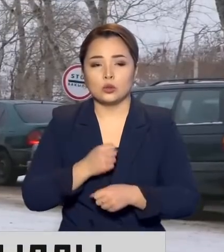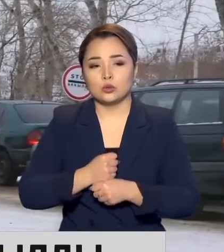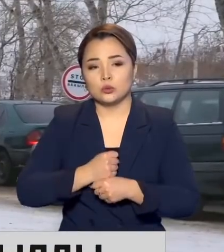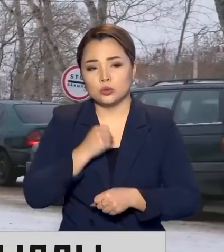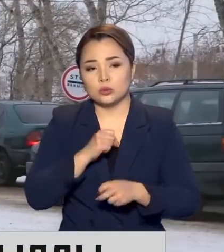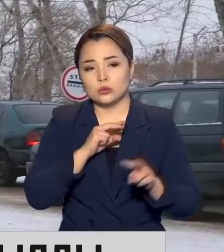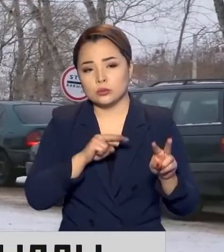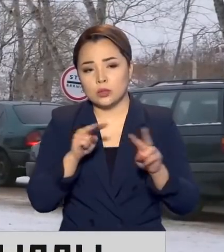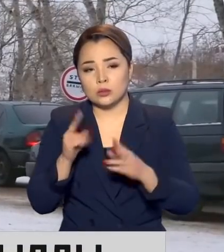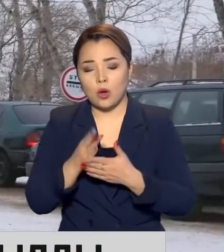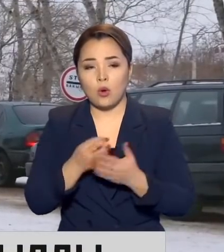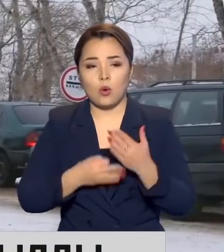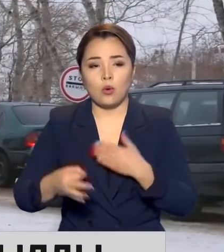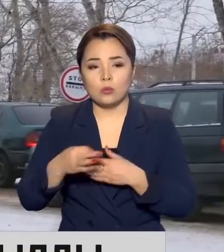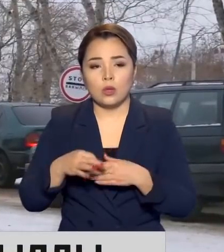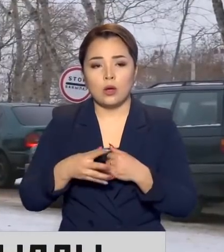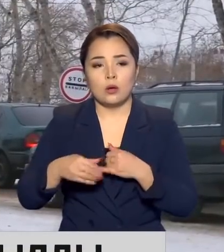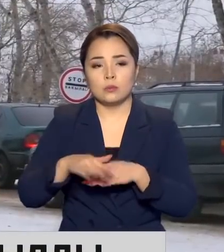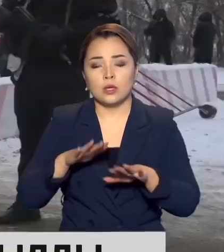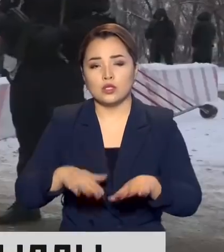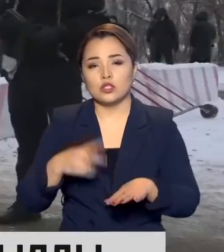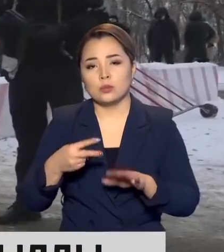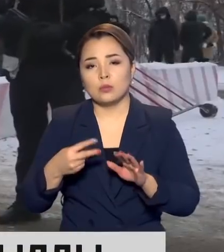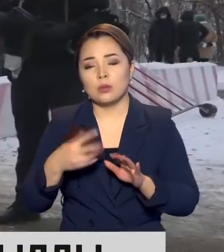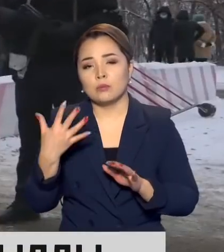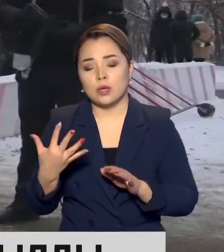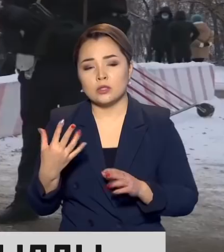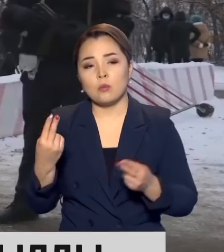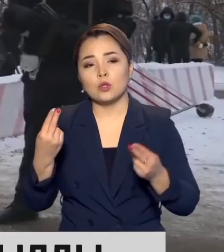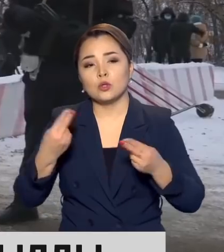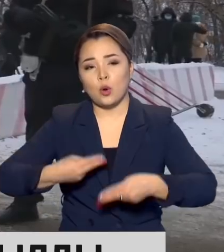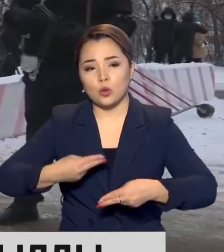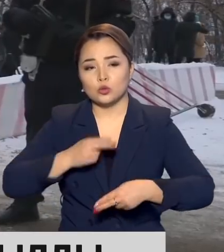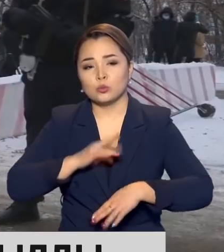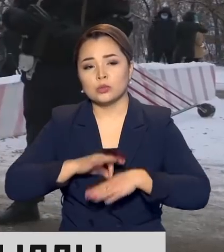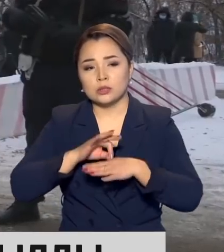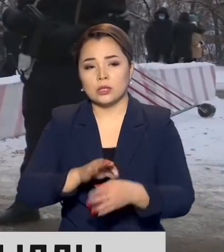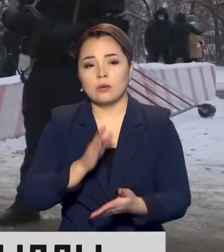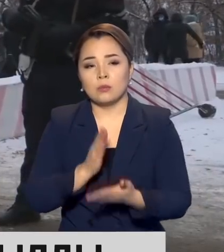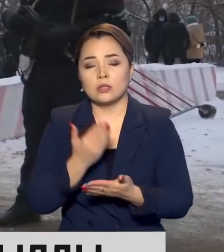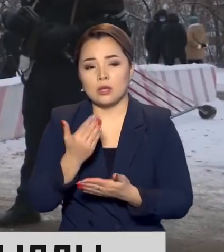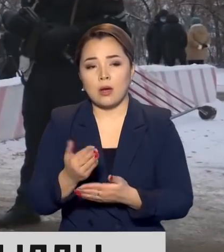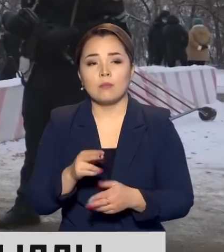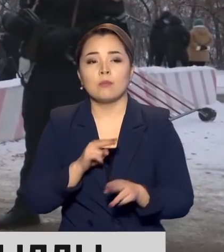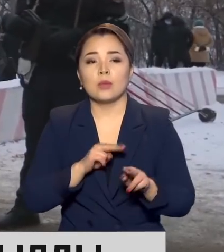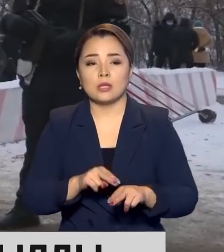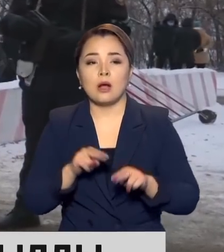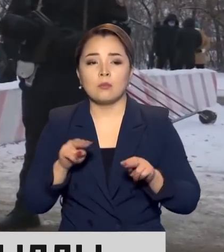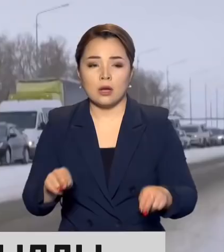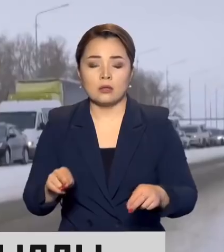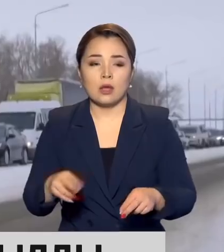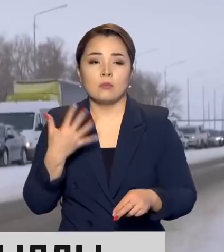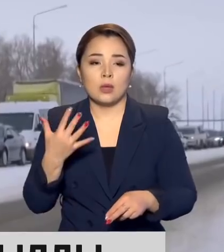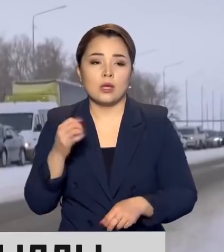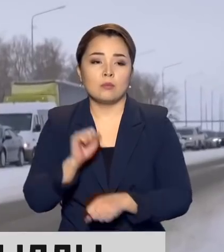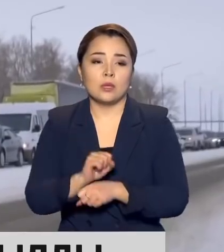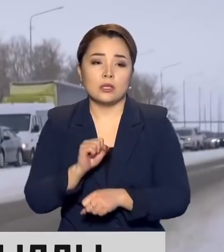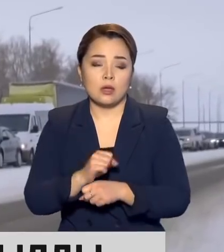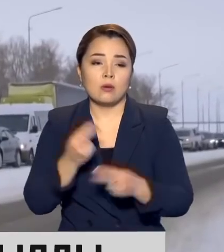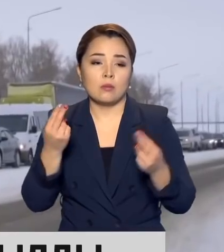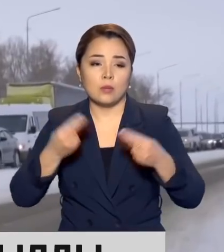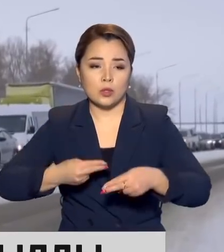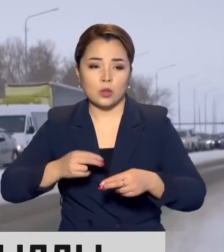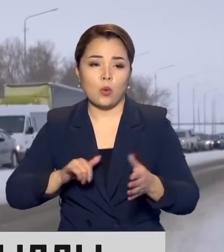күшейтілген. Облыс аумағында 25 блокбекет жұмыс істеп жатыр. Тек Петропавл айналасында 5 бекет орнатылған.